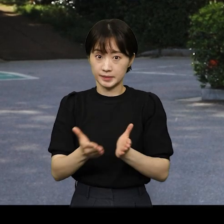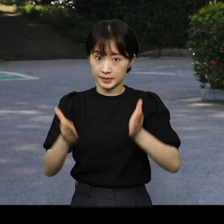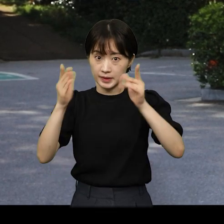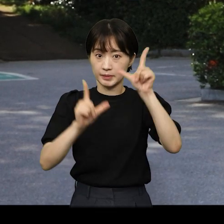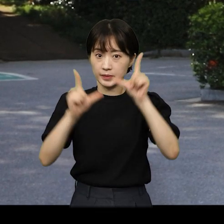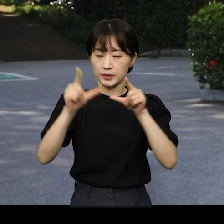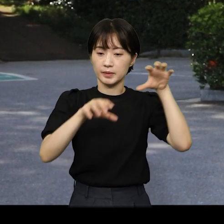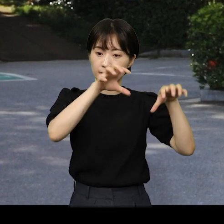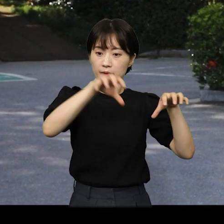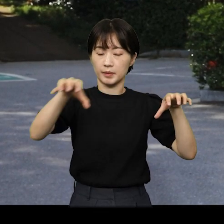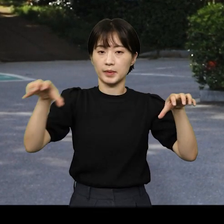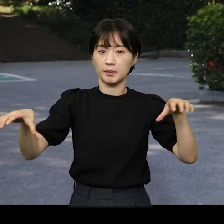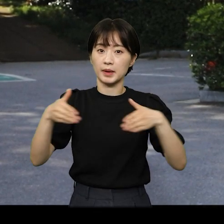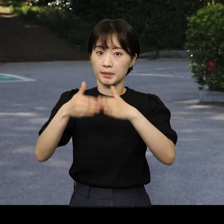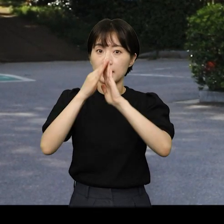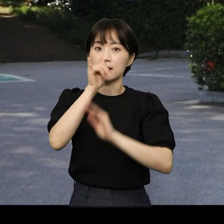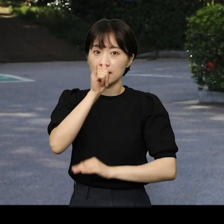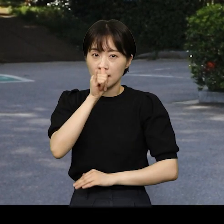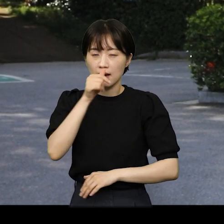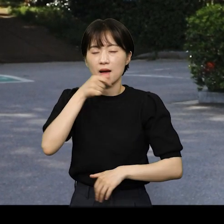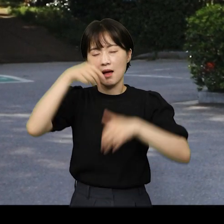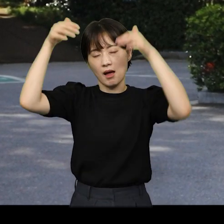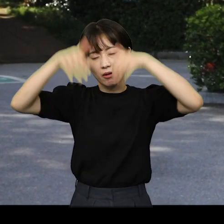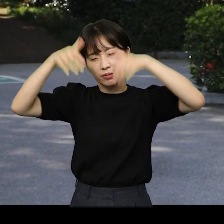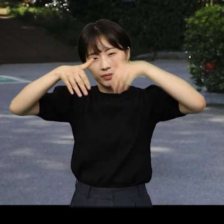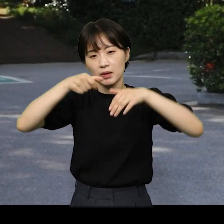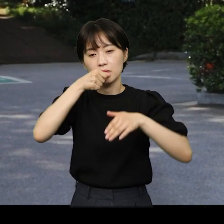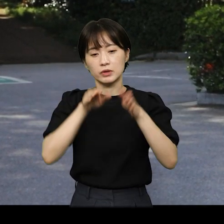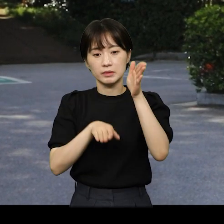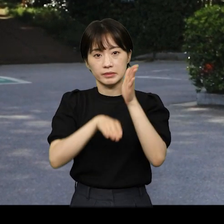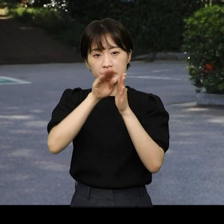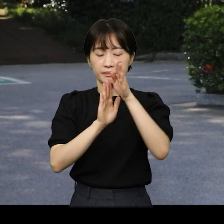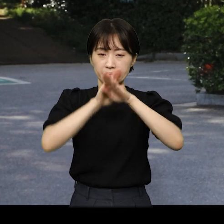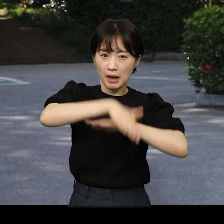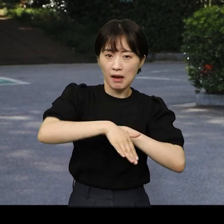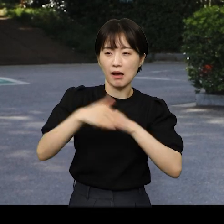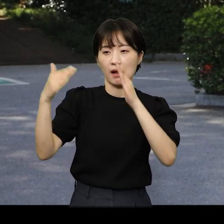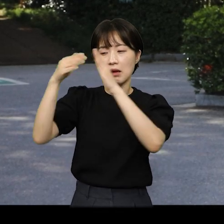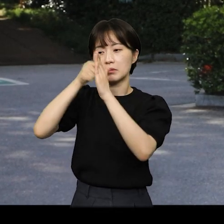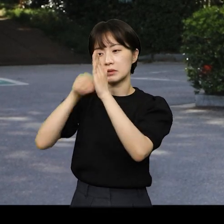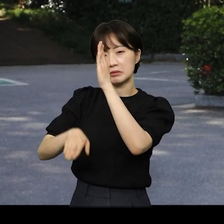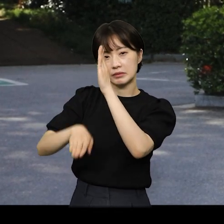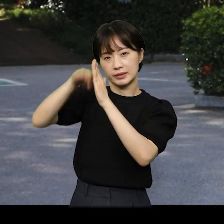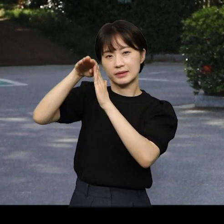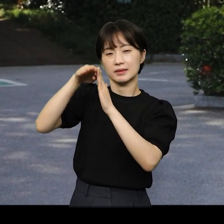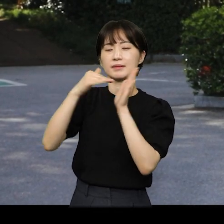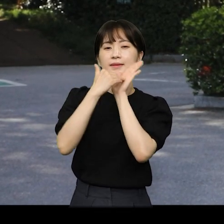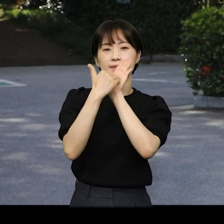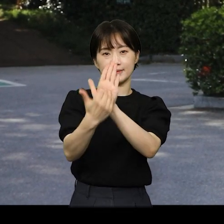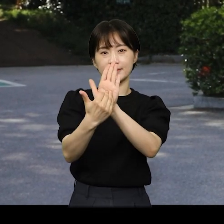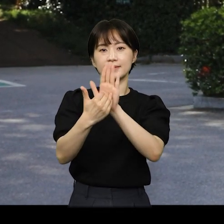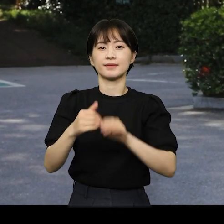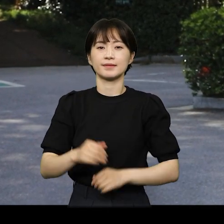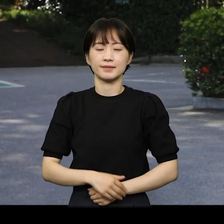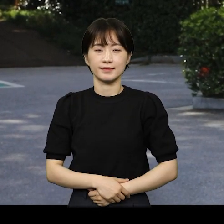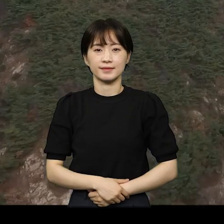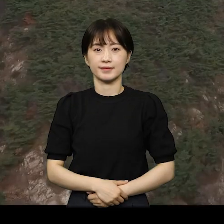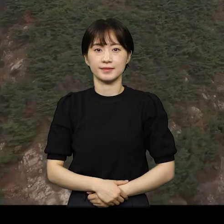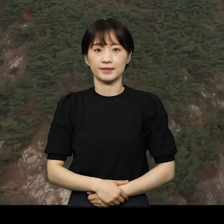이 저류조가 도심 곳곳에 있으면 비가 많이 와도 물이 넘치거나 주택이 침수하는 것을 방지할 수 있습니다.